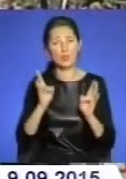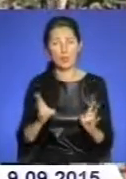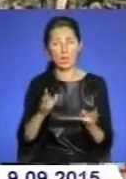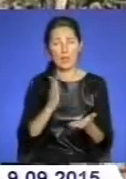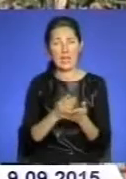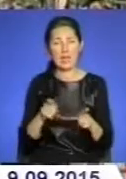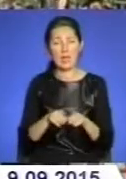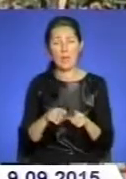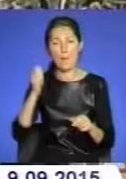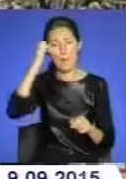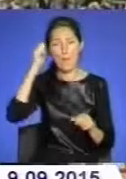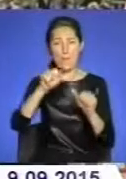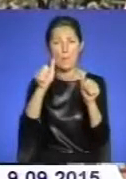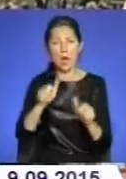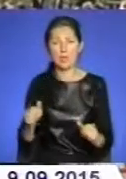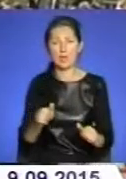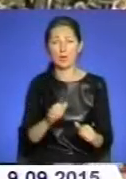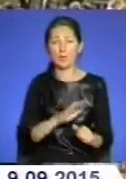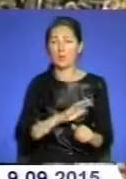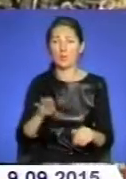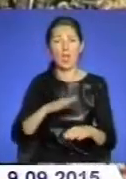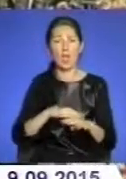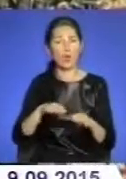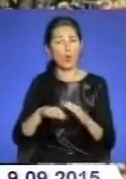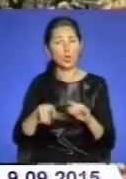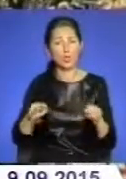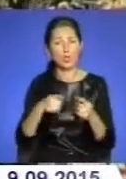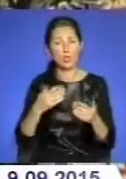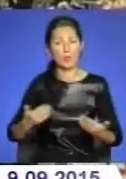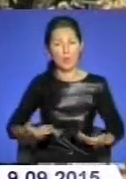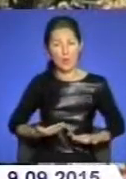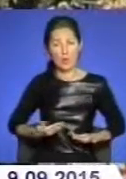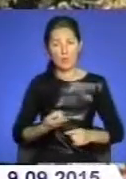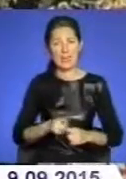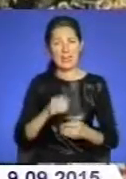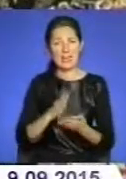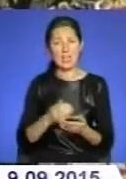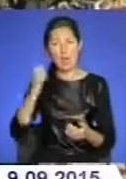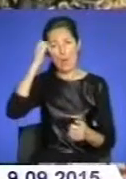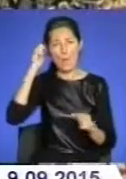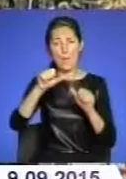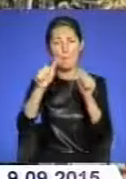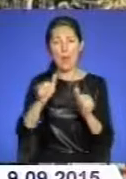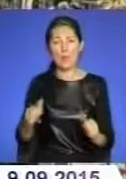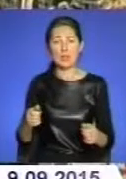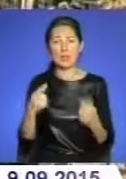нерукотворним, живим, тому що це є пам'ятник найбільшої любові. Сьогодні,